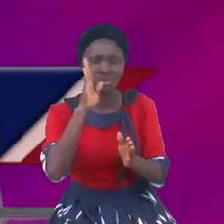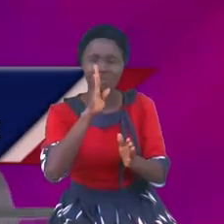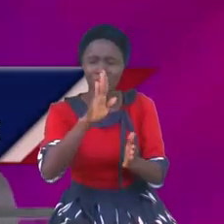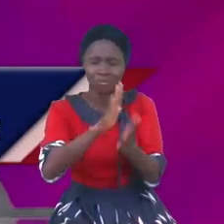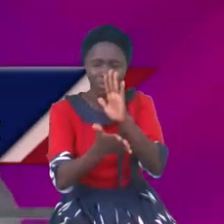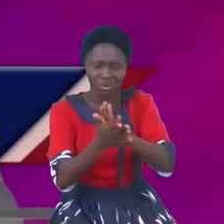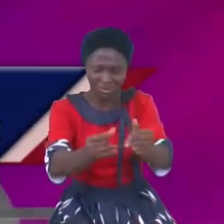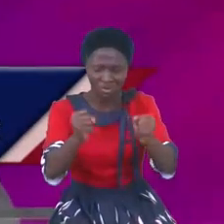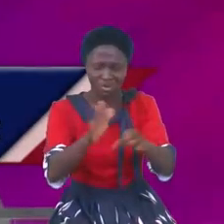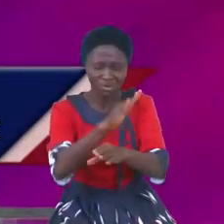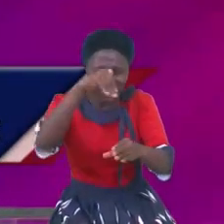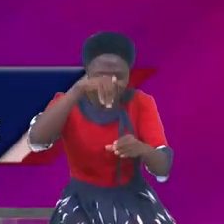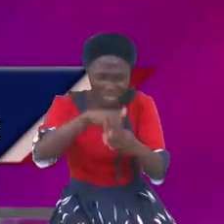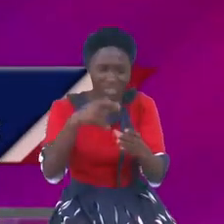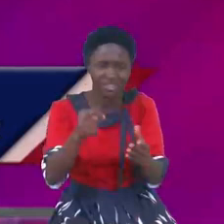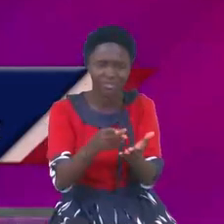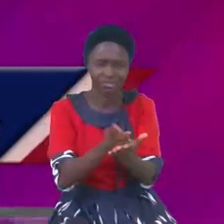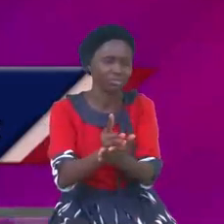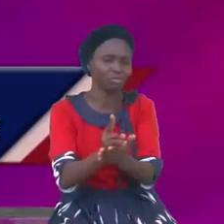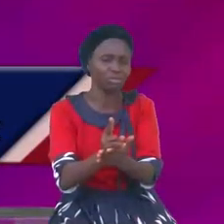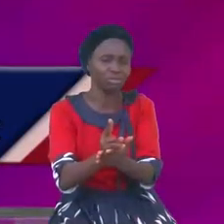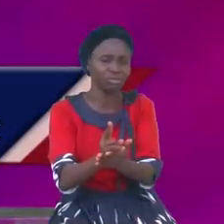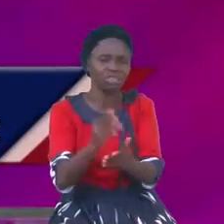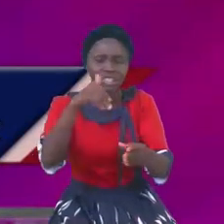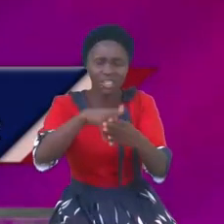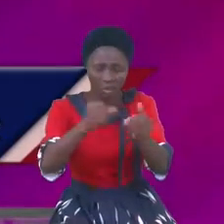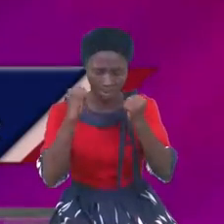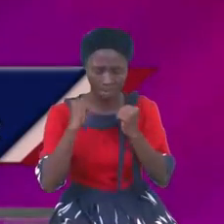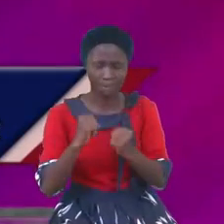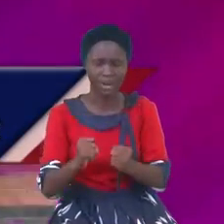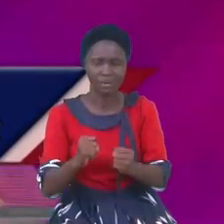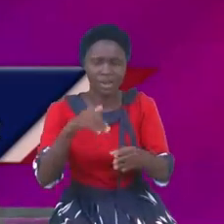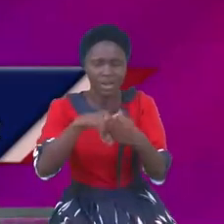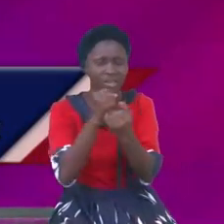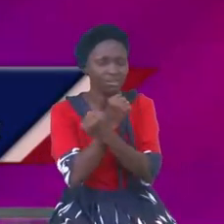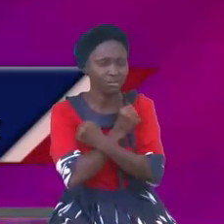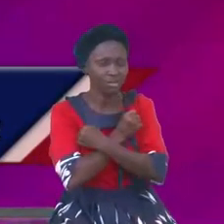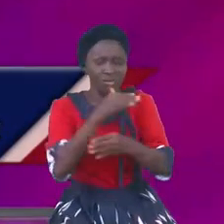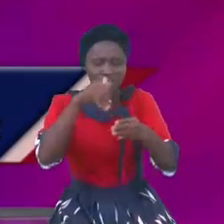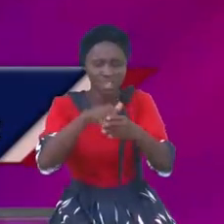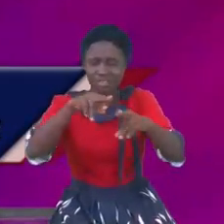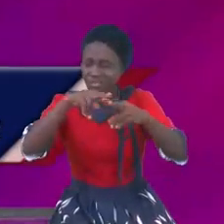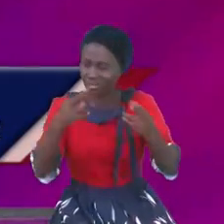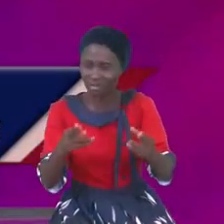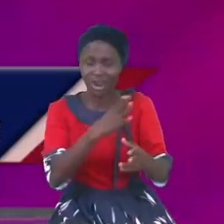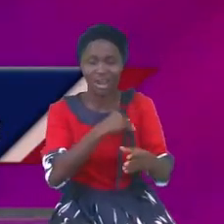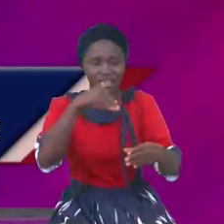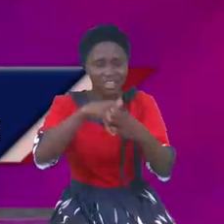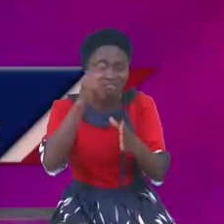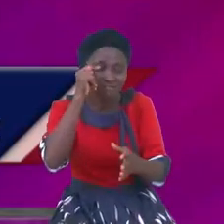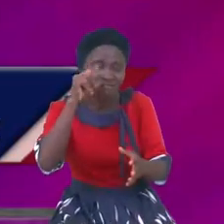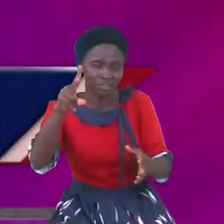la vérité, en connaissance, en puissance, en révélation, en vision. Prie le